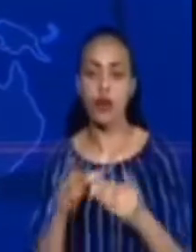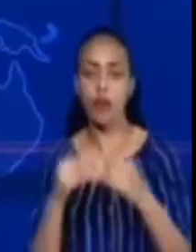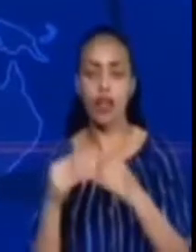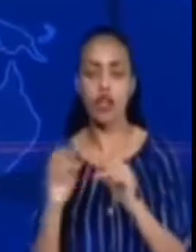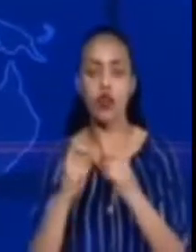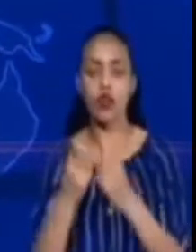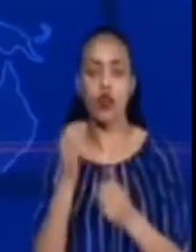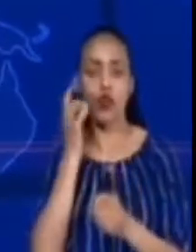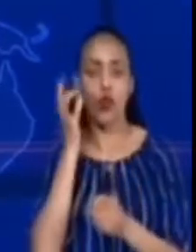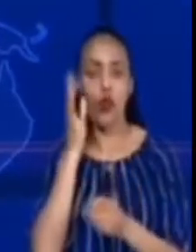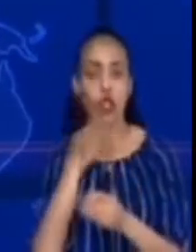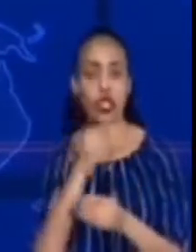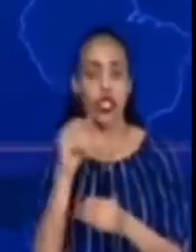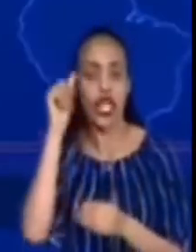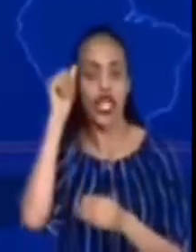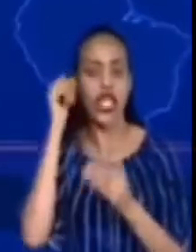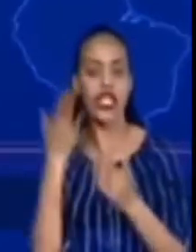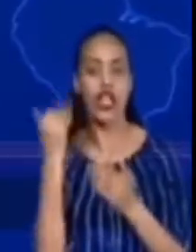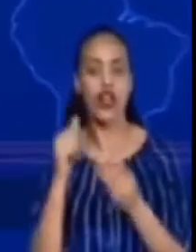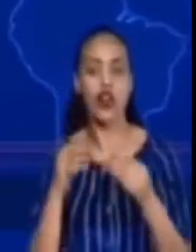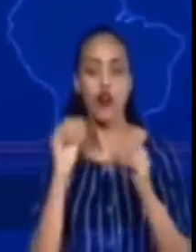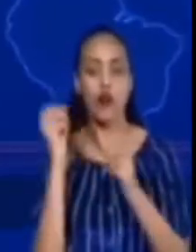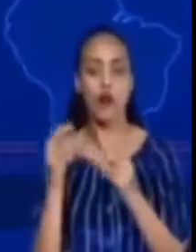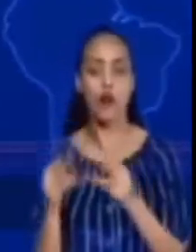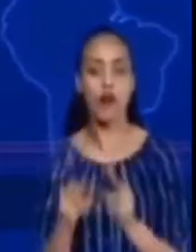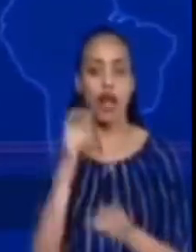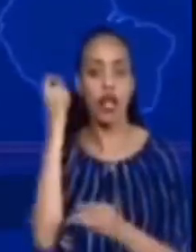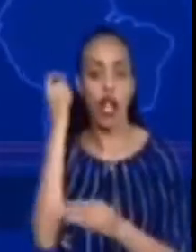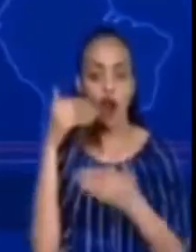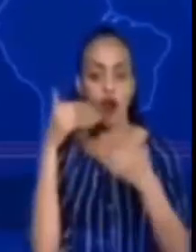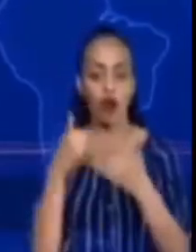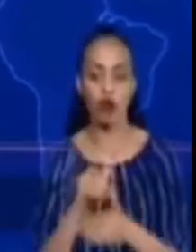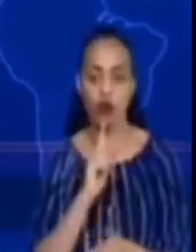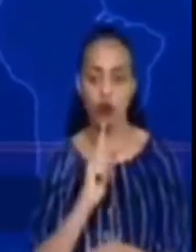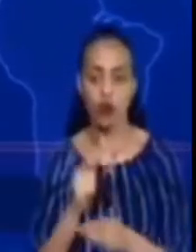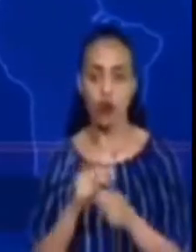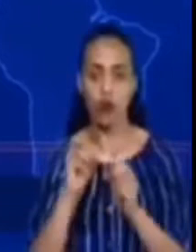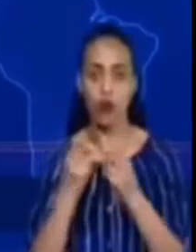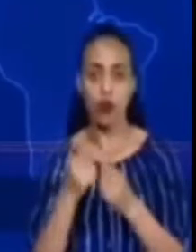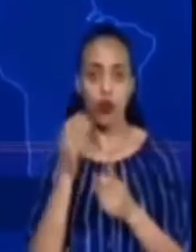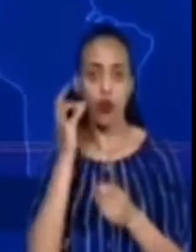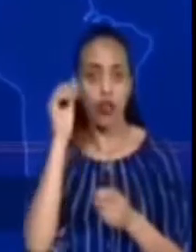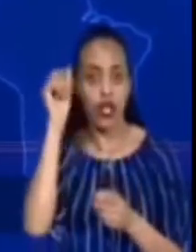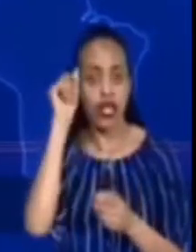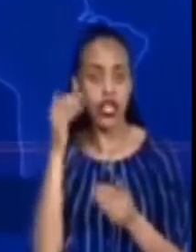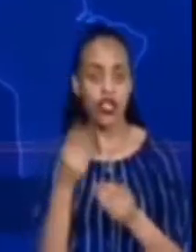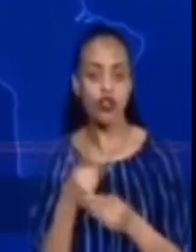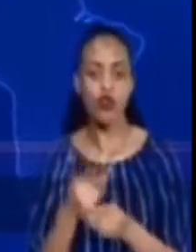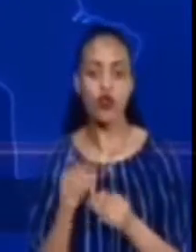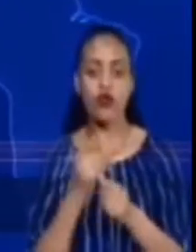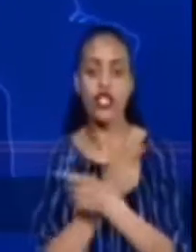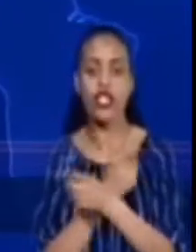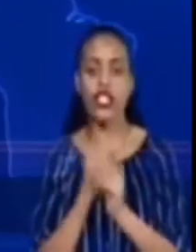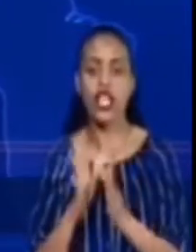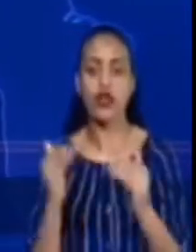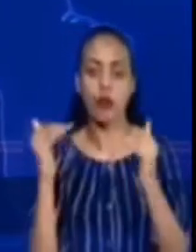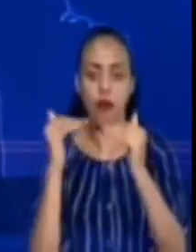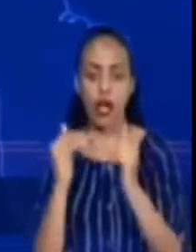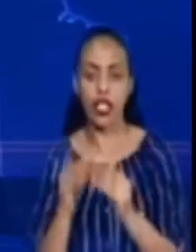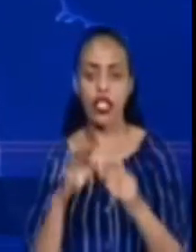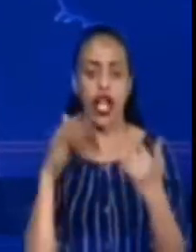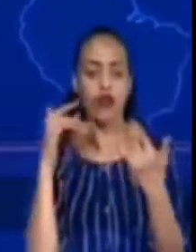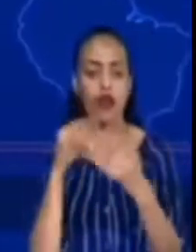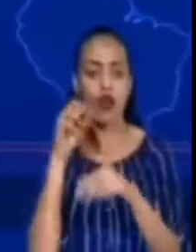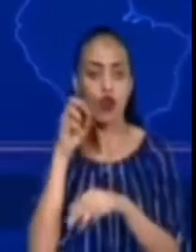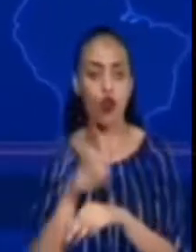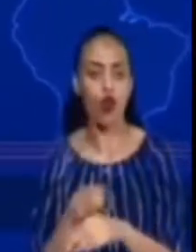አልሞት ሲላቸው ብር እየተዋጣ መስጊድ ሊሰራ እንደምችል ሲገባቸው ምን አደረጉ በብር የማይተካው ብር